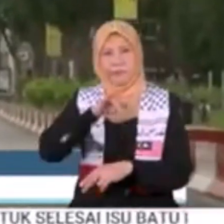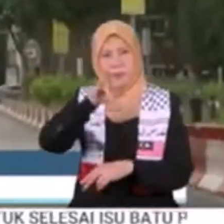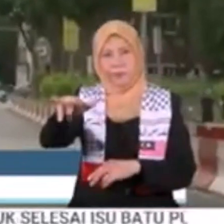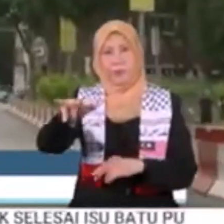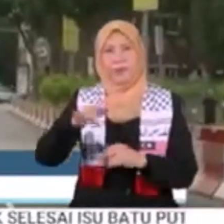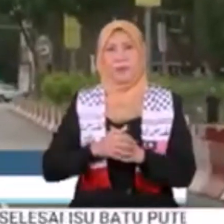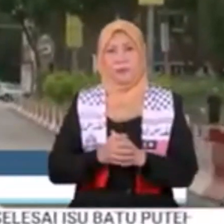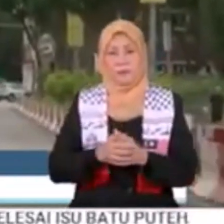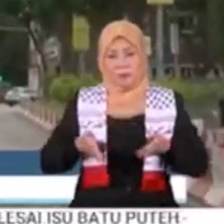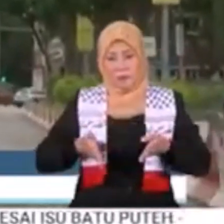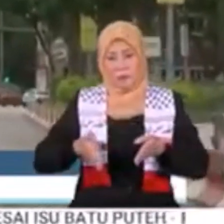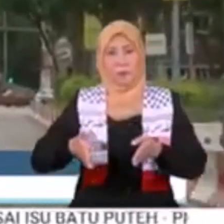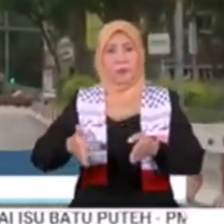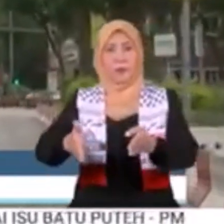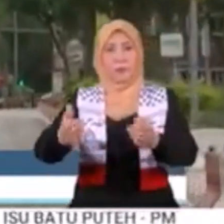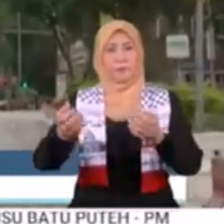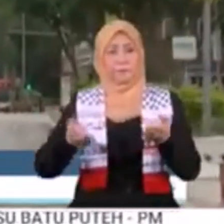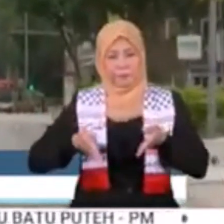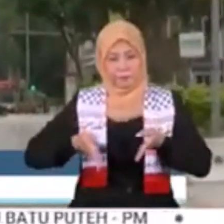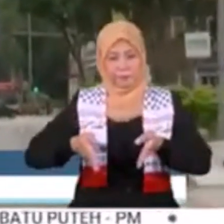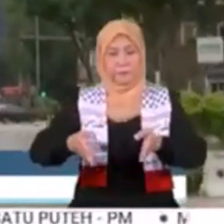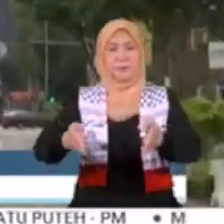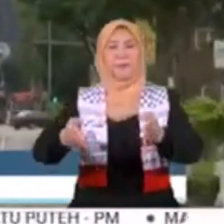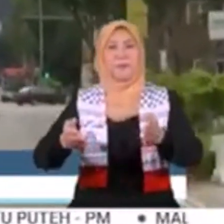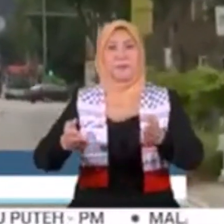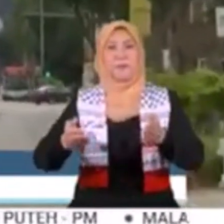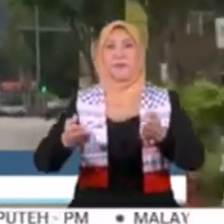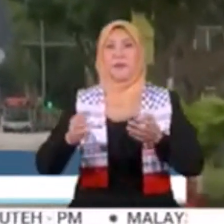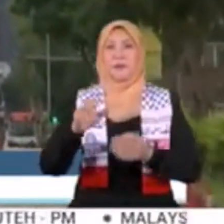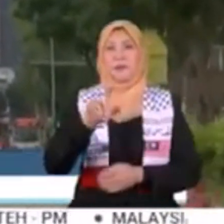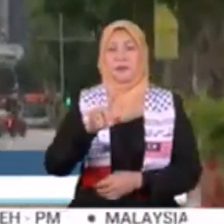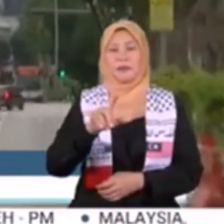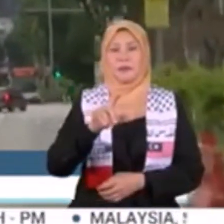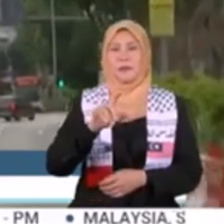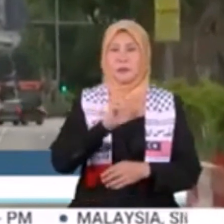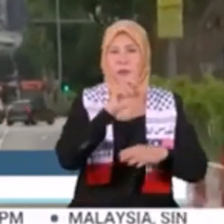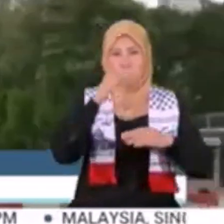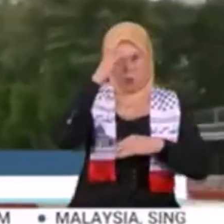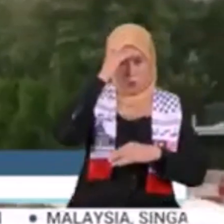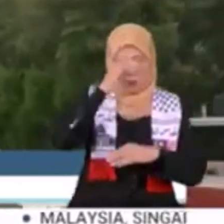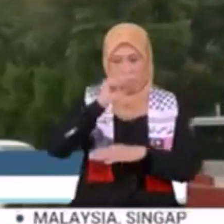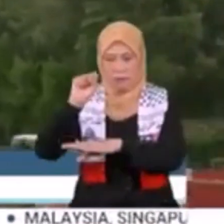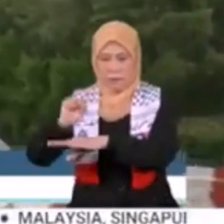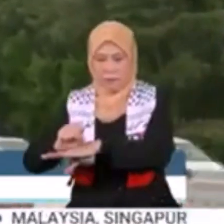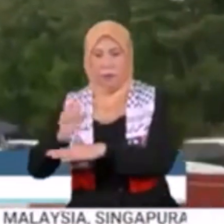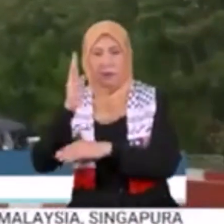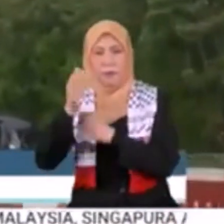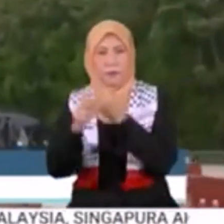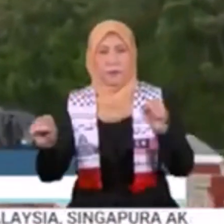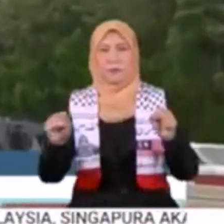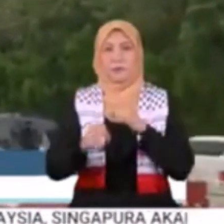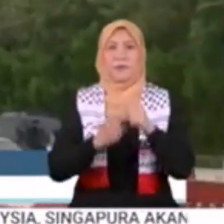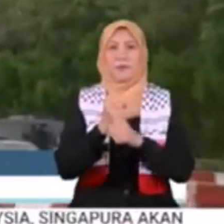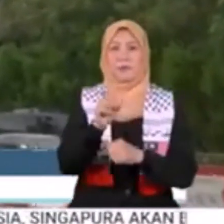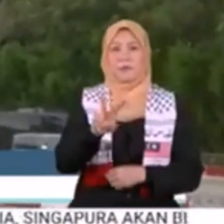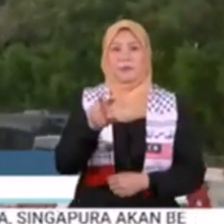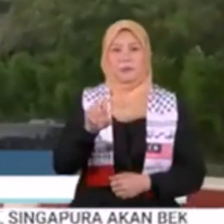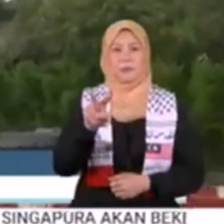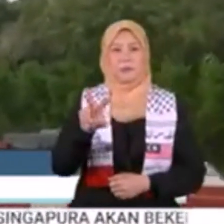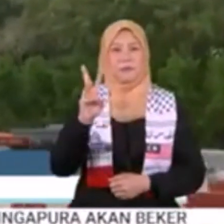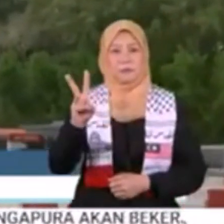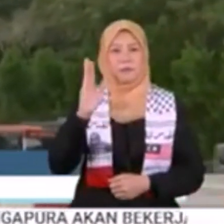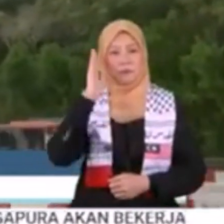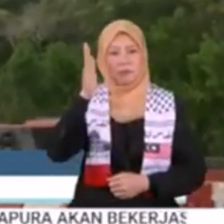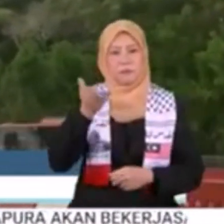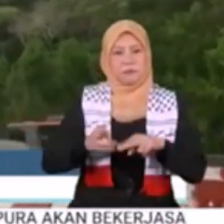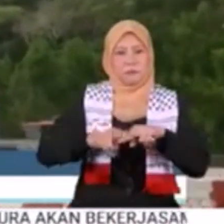Bagi kemudahan laluan darat pula, sistem transit aliran RTS Johor Bahru Singapura yang dijangka siap pada 2026 akan